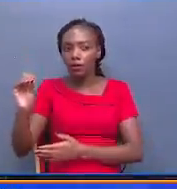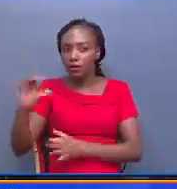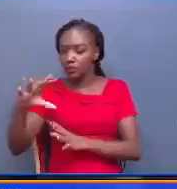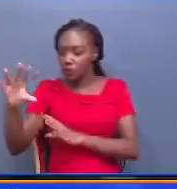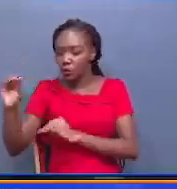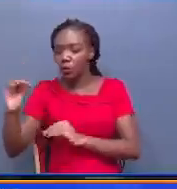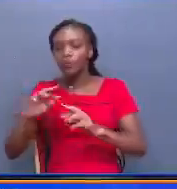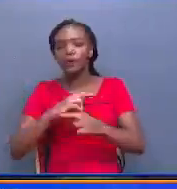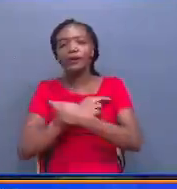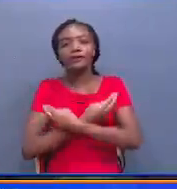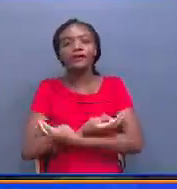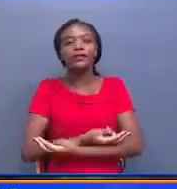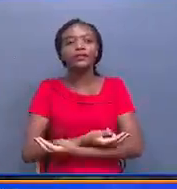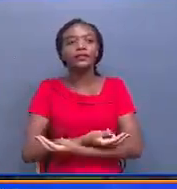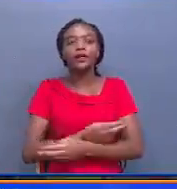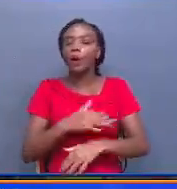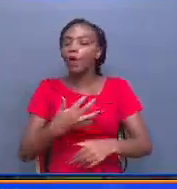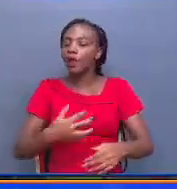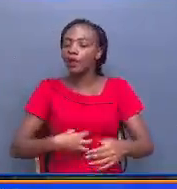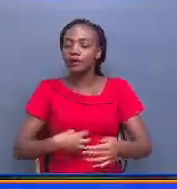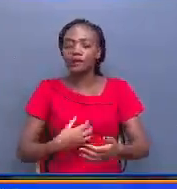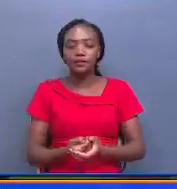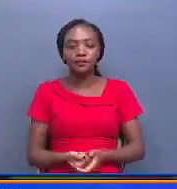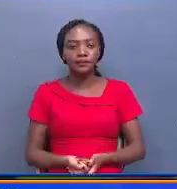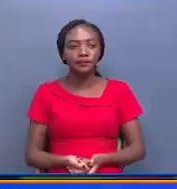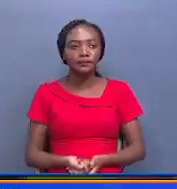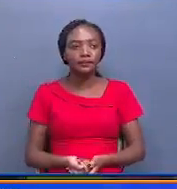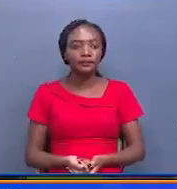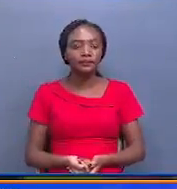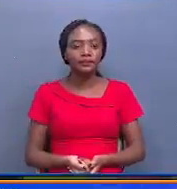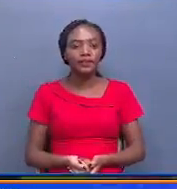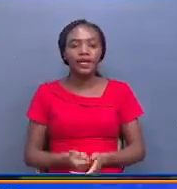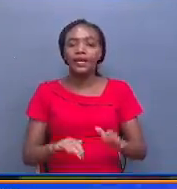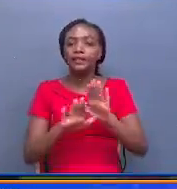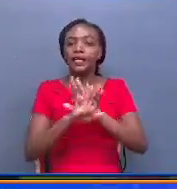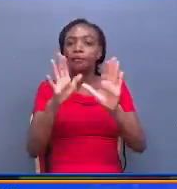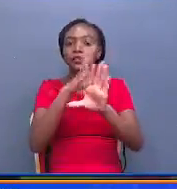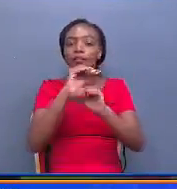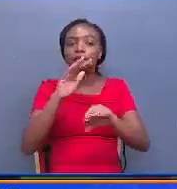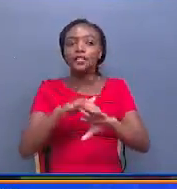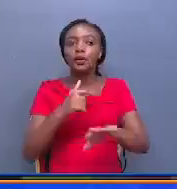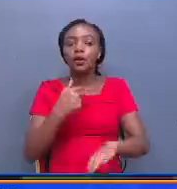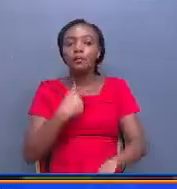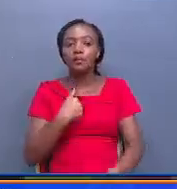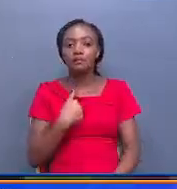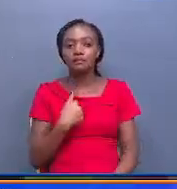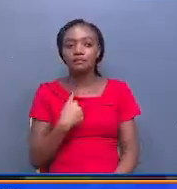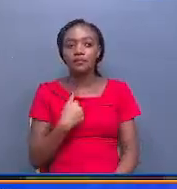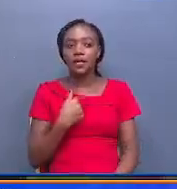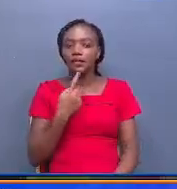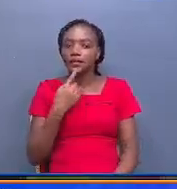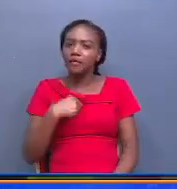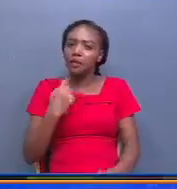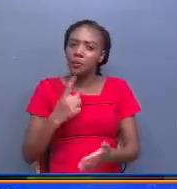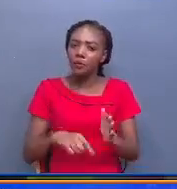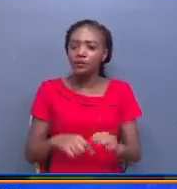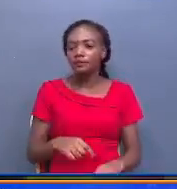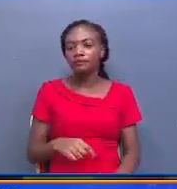hapo muziki. Naibu wa rais aliniita akaniambia kada ya